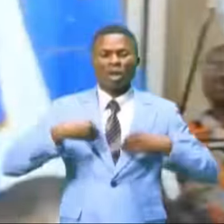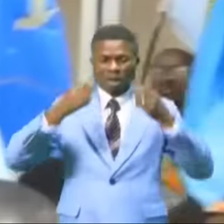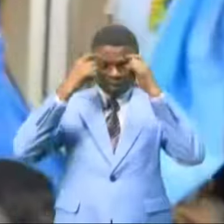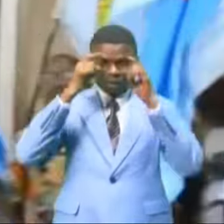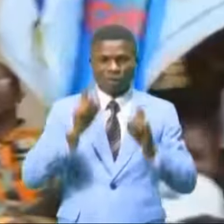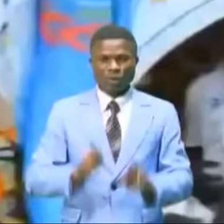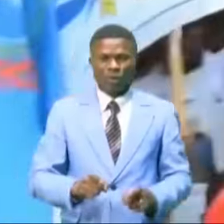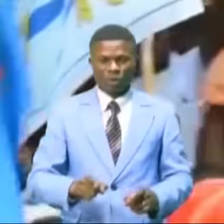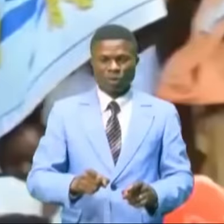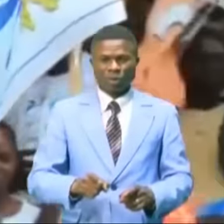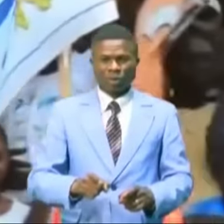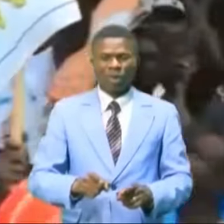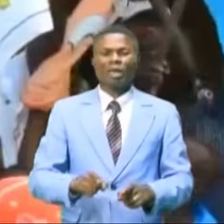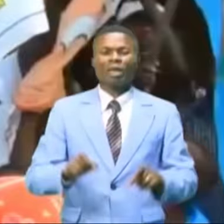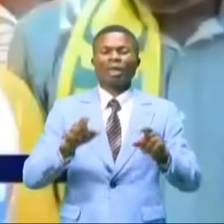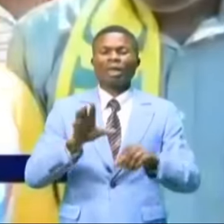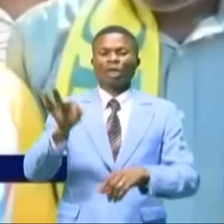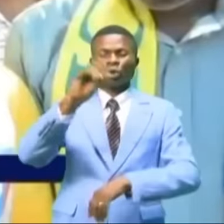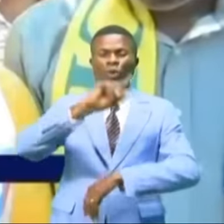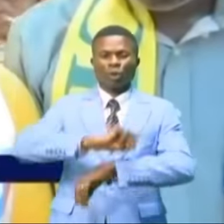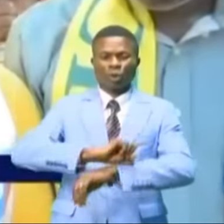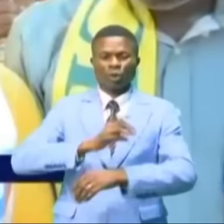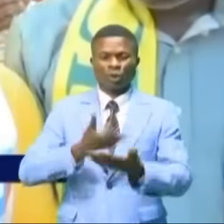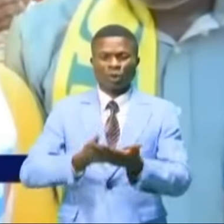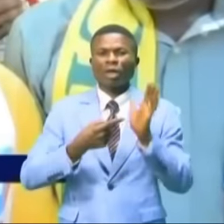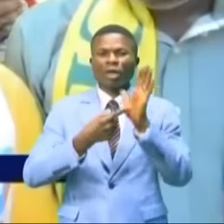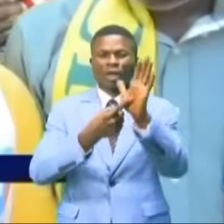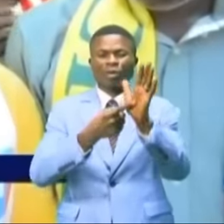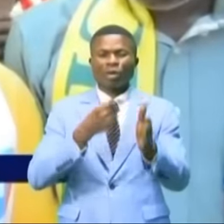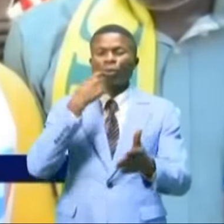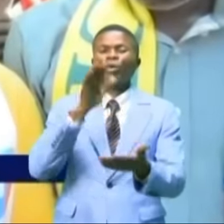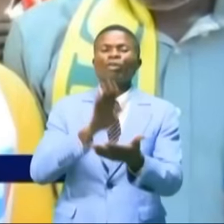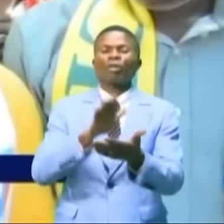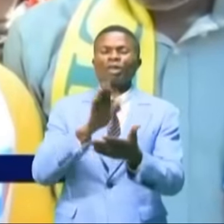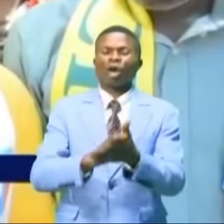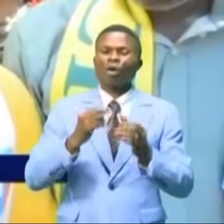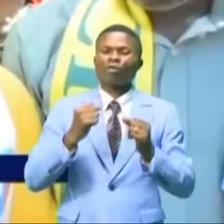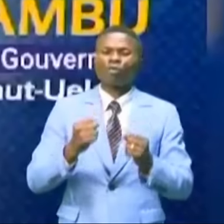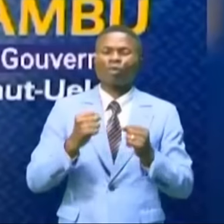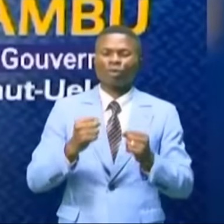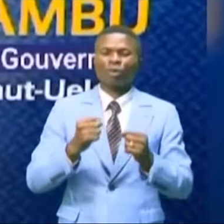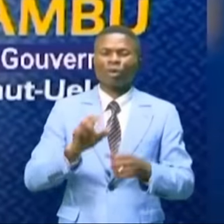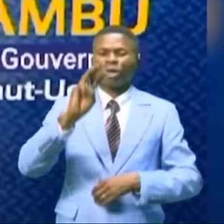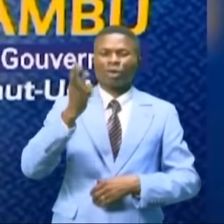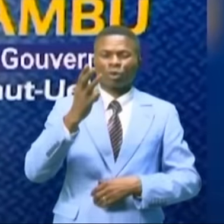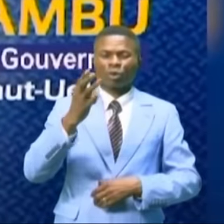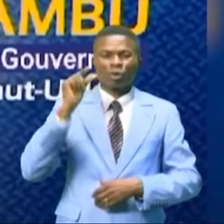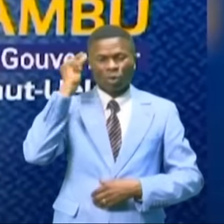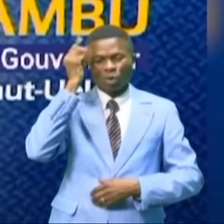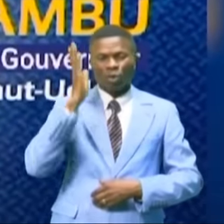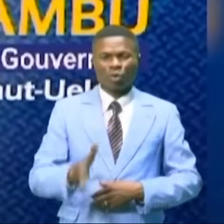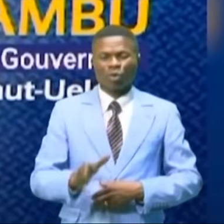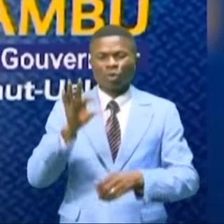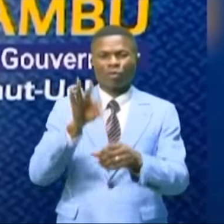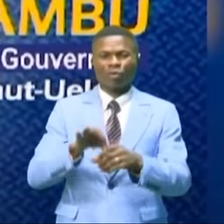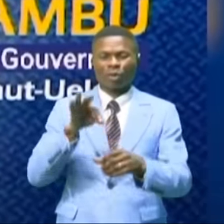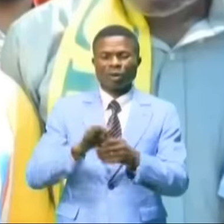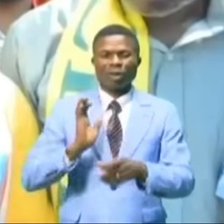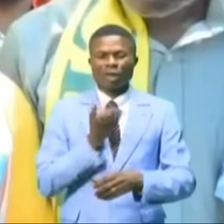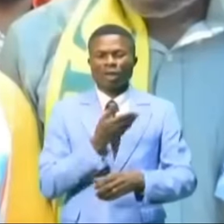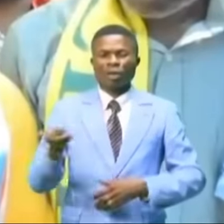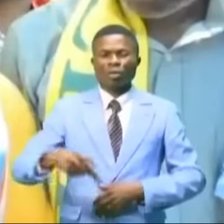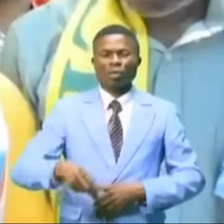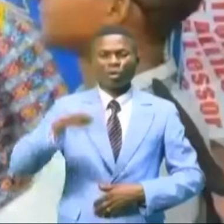et saisissons cette occasion pour présenter nos sincères félicitations au troisième gouverneur élu de notre